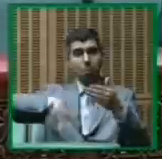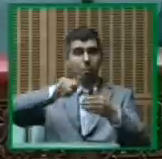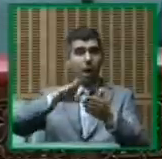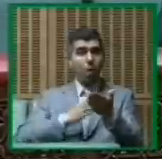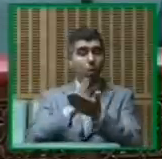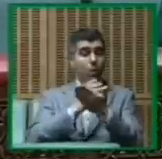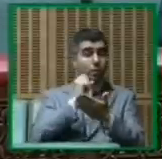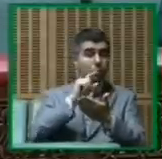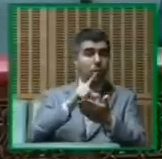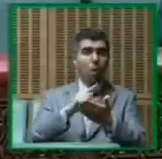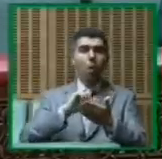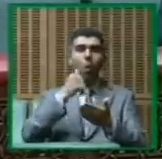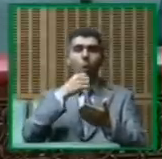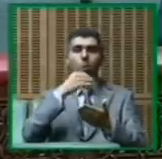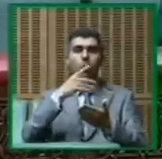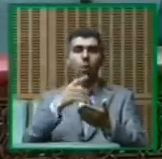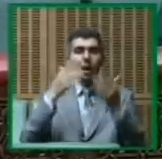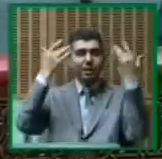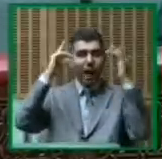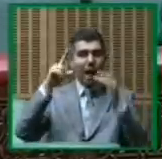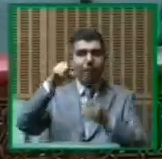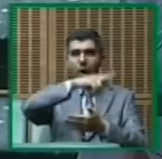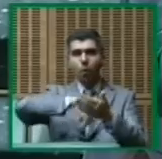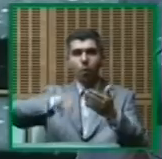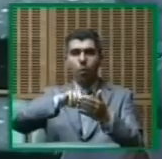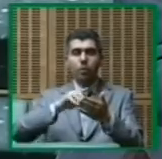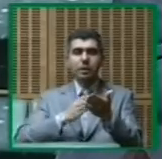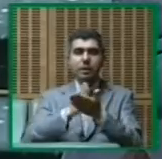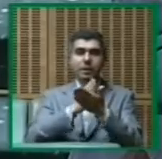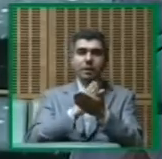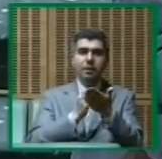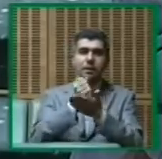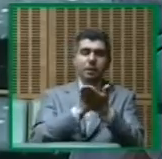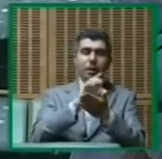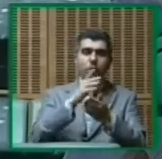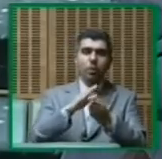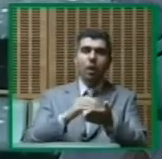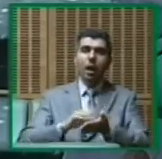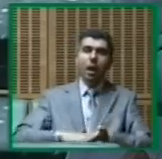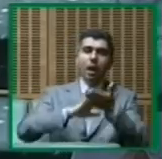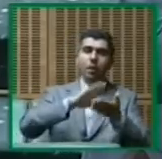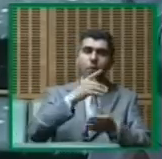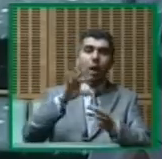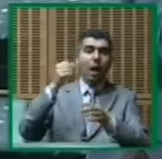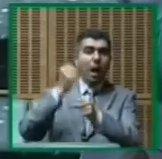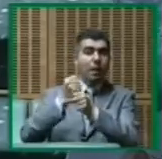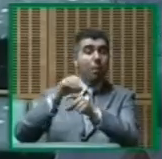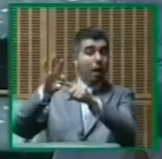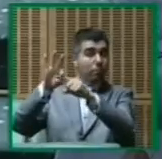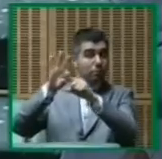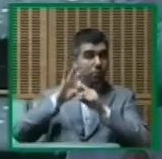تدريجياً ضمن ما يسمى الآن بالصناعات الثقافية والإبداعية، مما سيمكن من توفير فرص الشغل